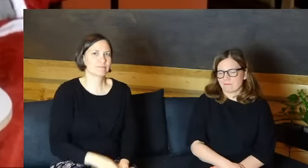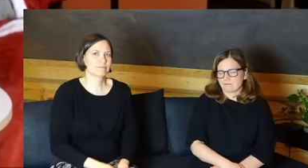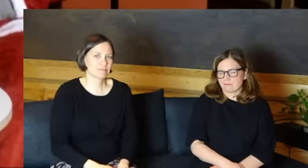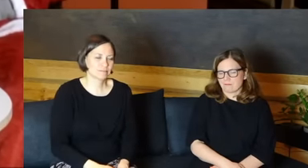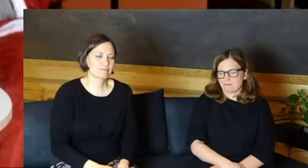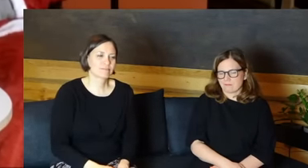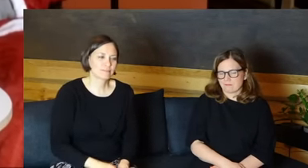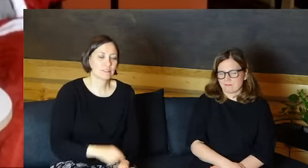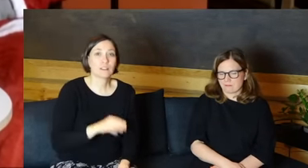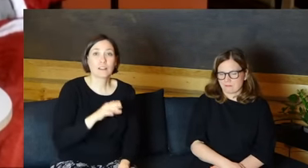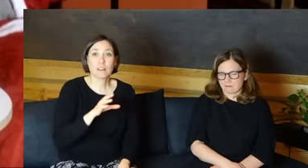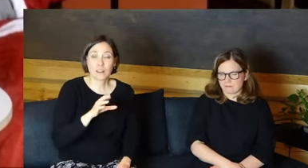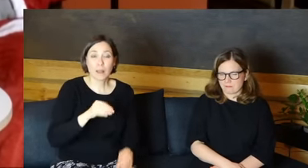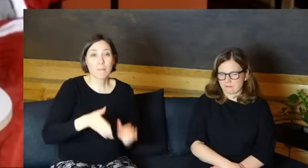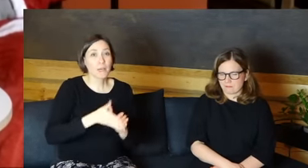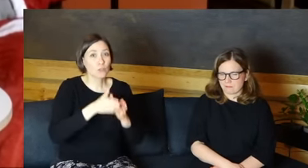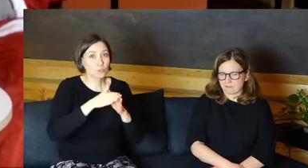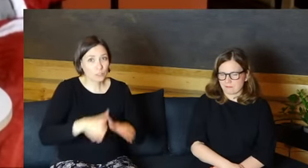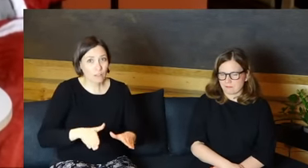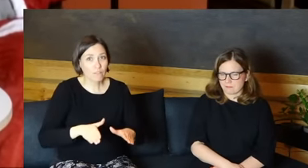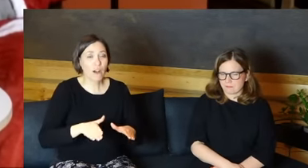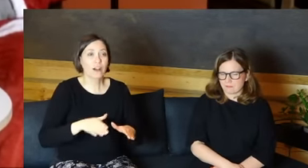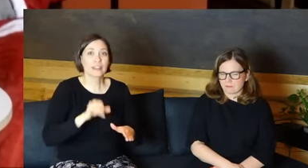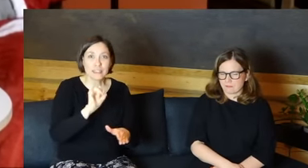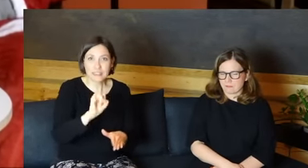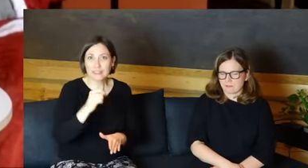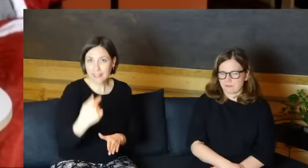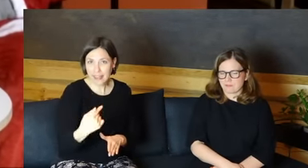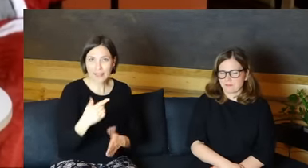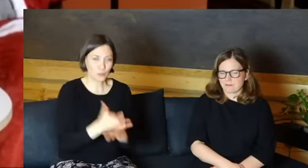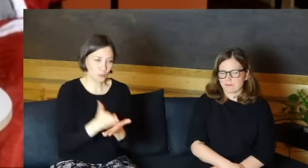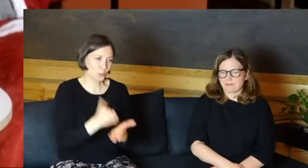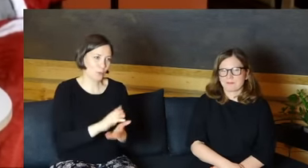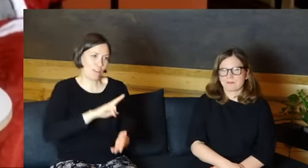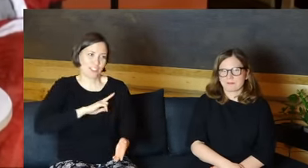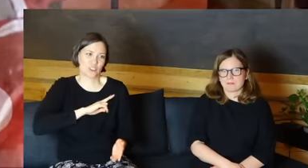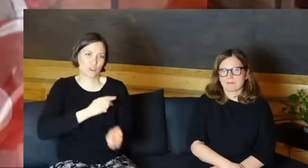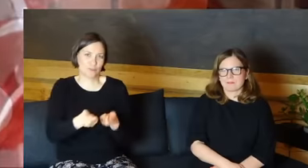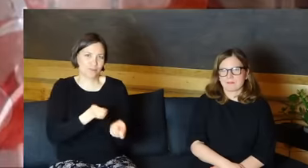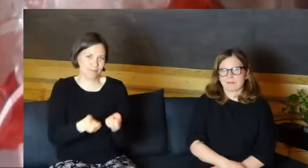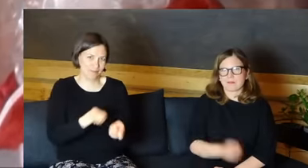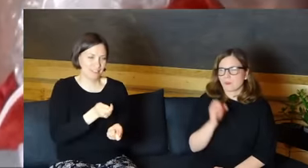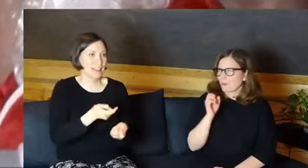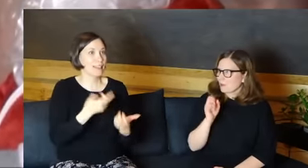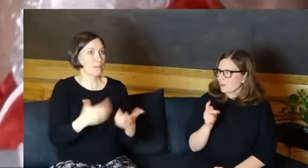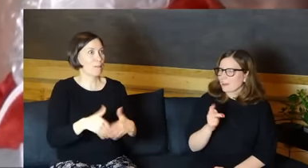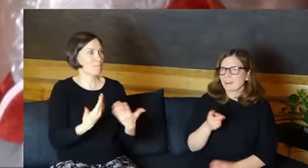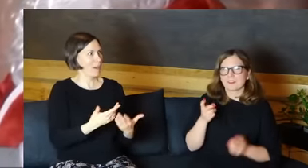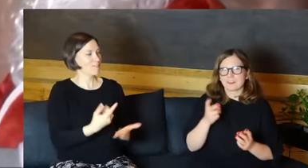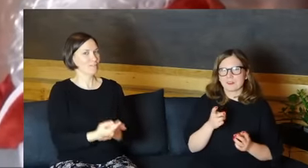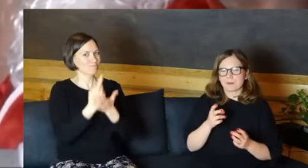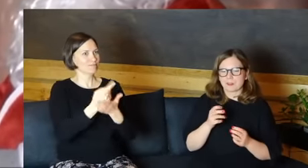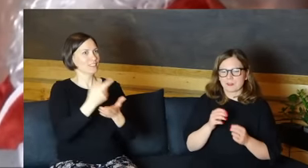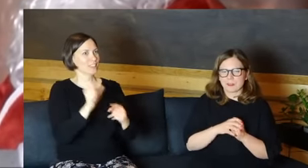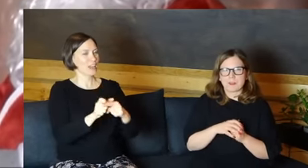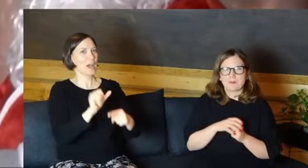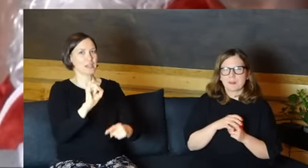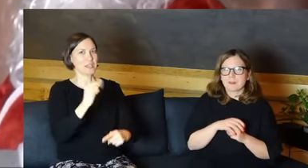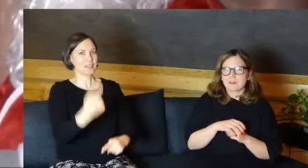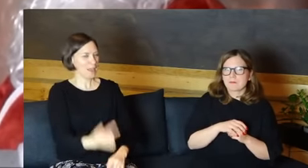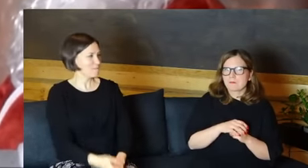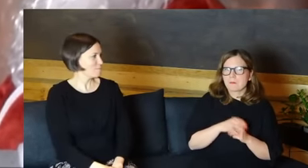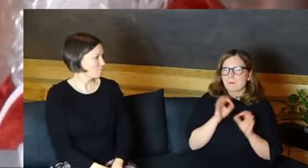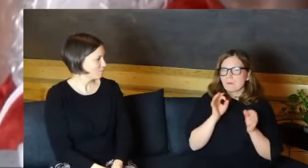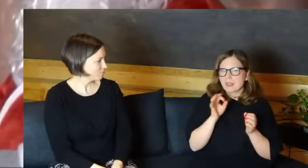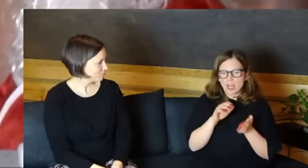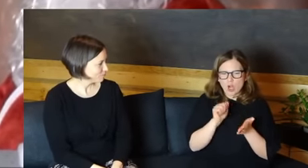ja vastaa tuon koko perustavaan näistä IT-jutuista. Okay. Se IT on se päivän sana. No minkä se koodinpätkää tulee? Tiedätkö? Kyllä